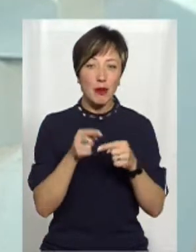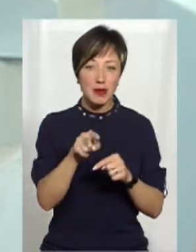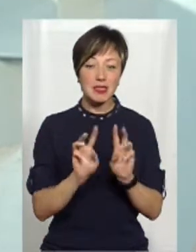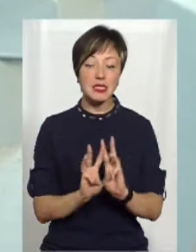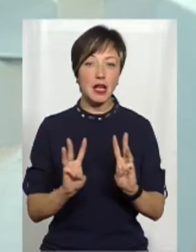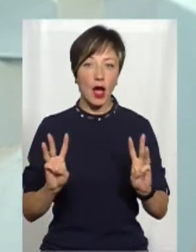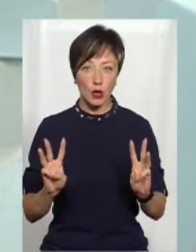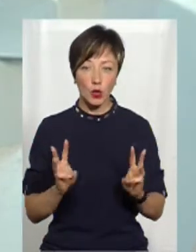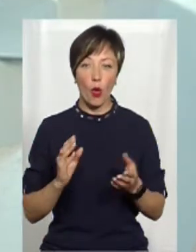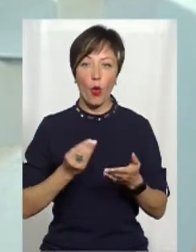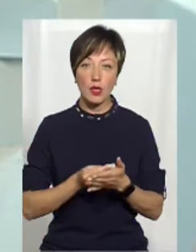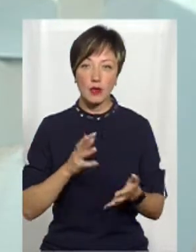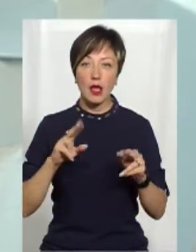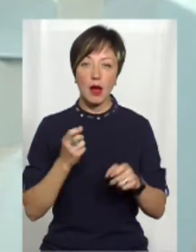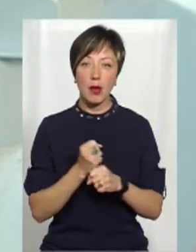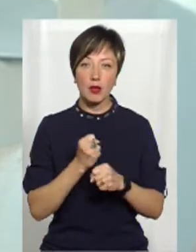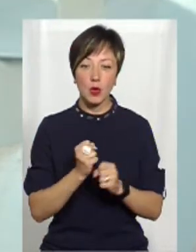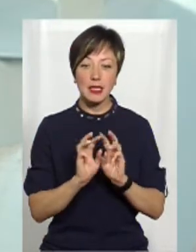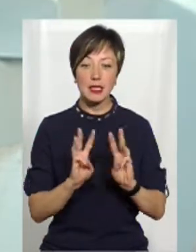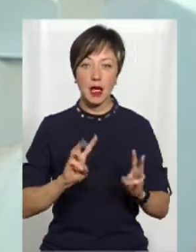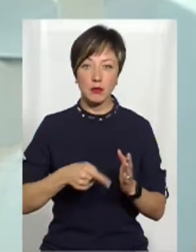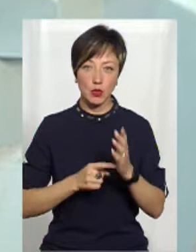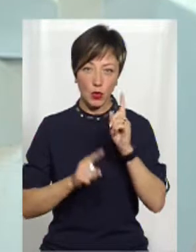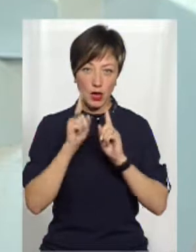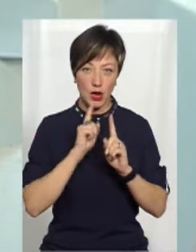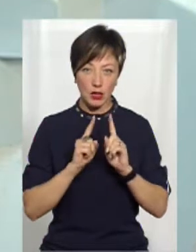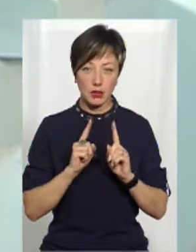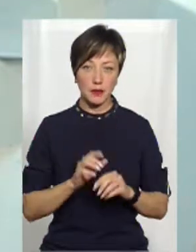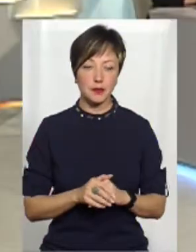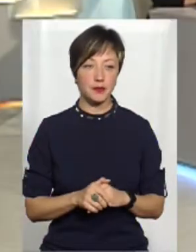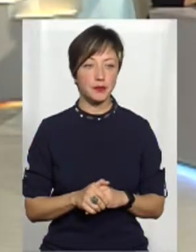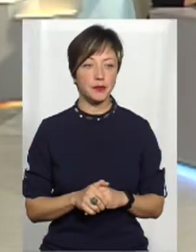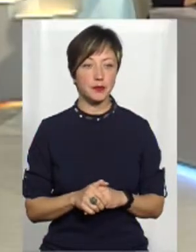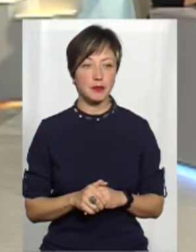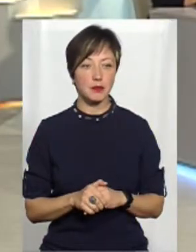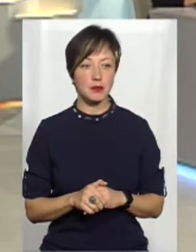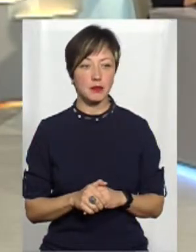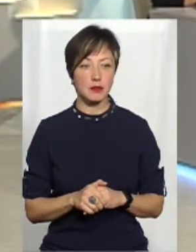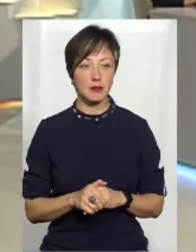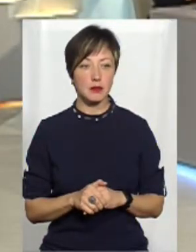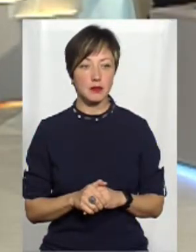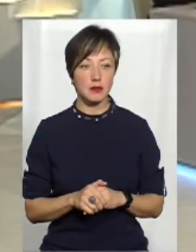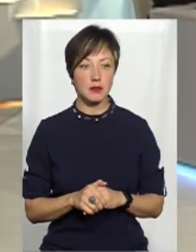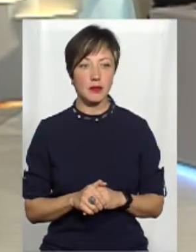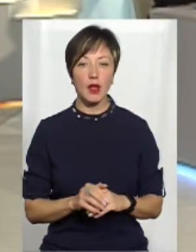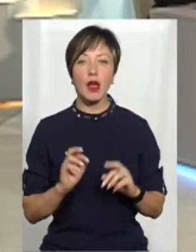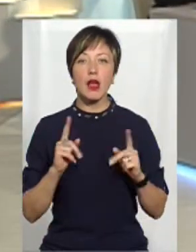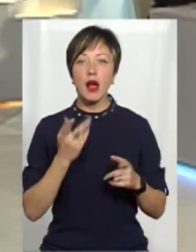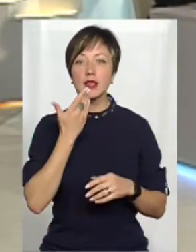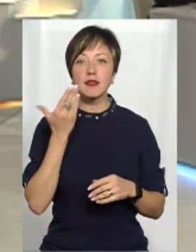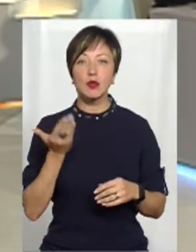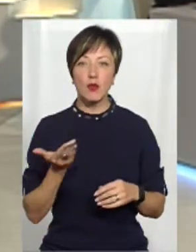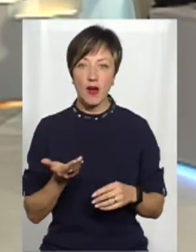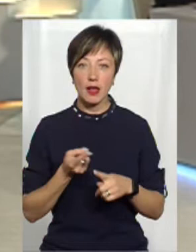само ми оцінювали і як працює сайт міської ради, як чи логічно, чи структуровано, та розміщено громад. А як щодо